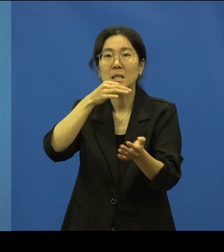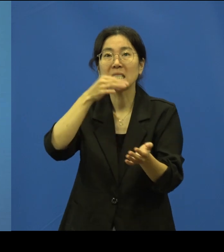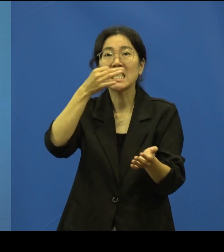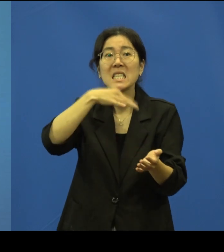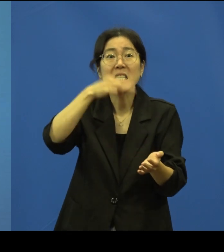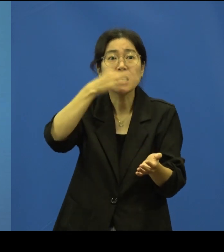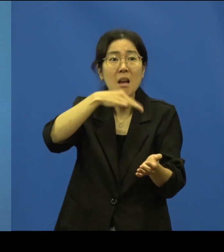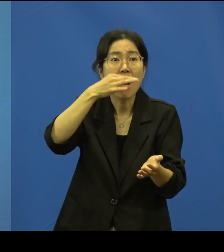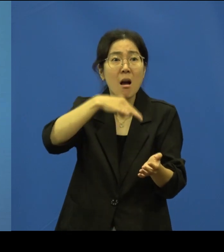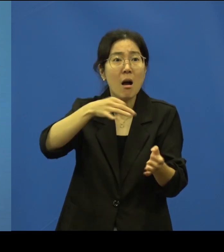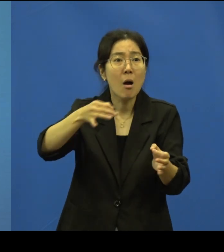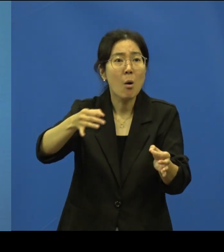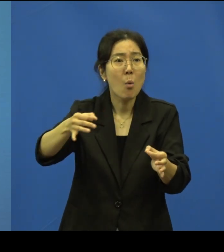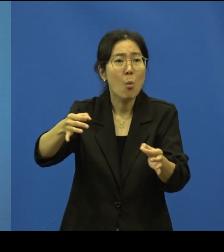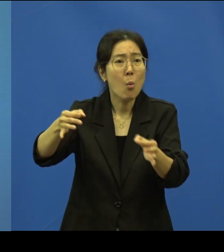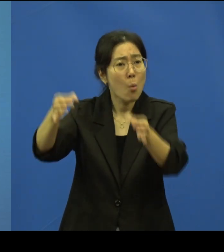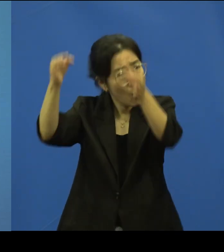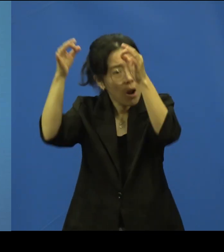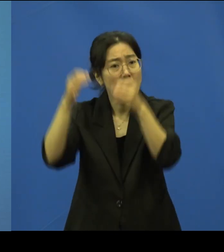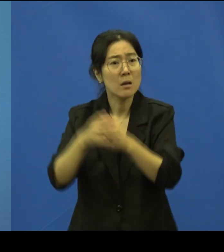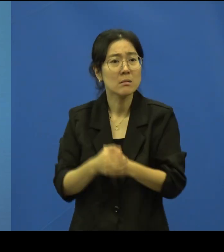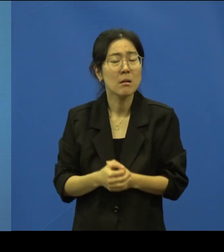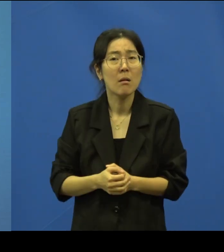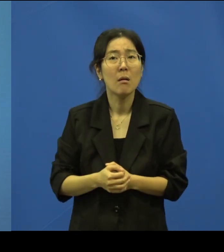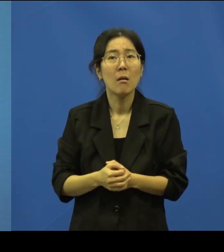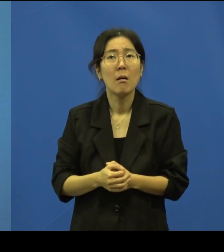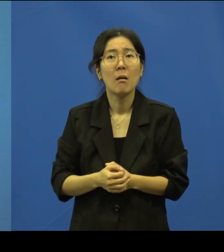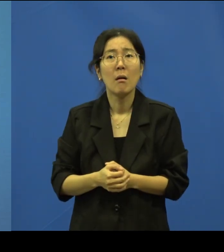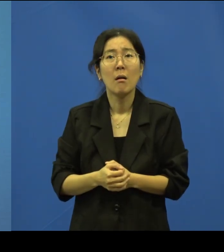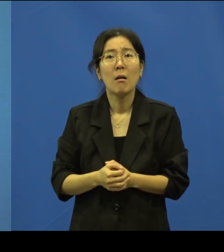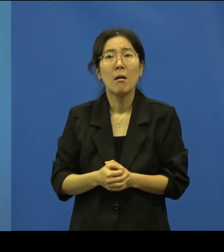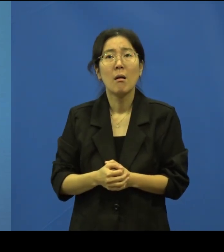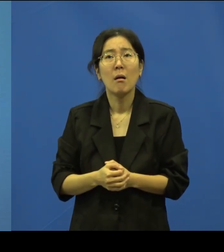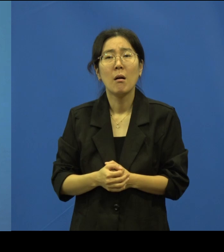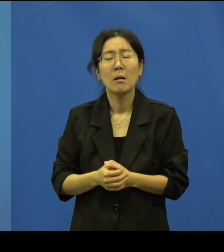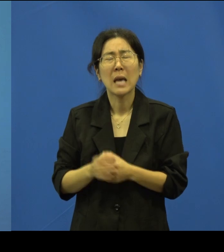민감하신 분들은 아실 겁니다. 그때서부터 금리가